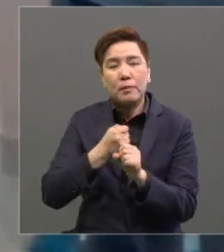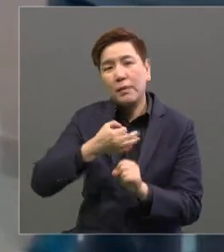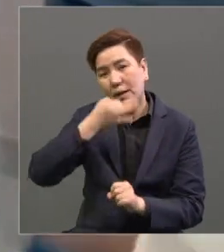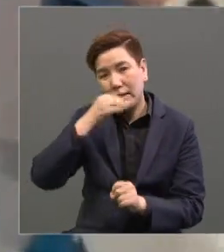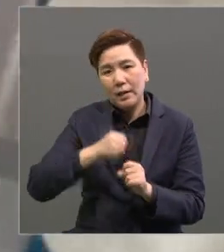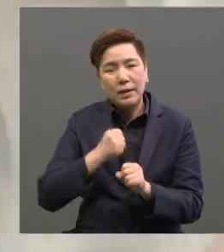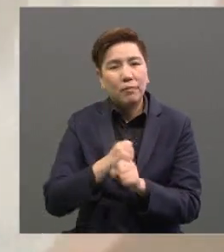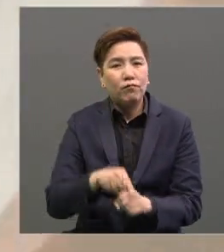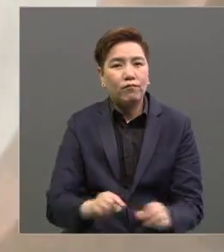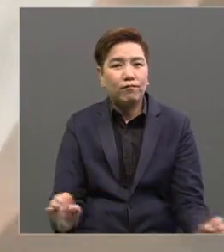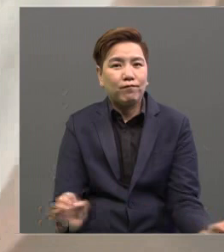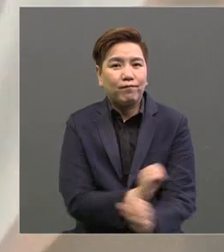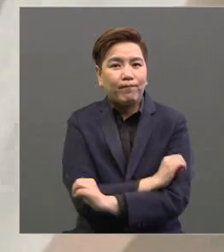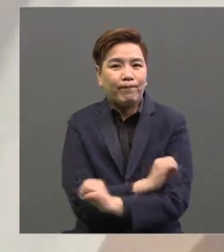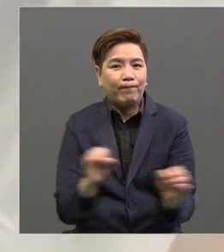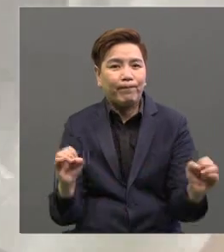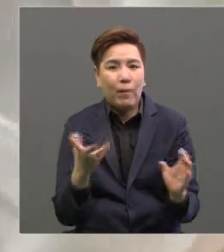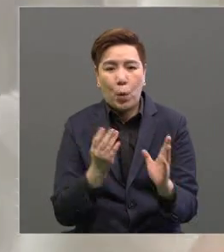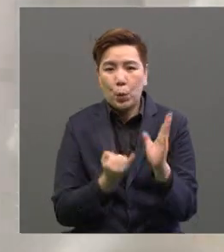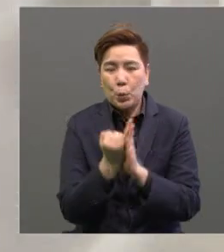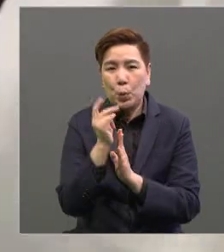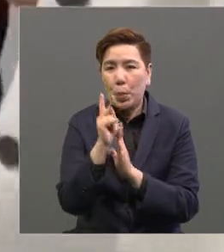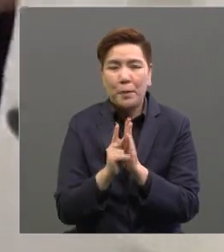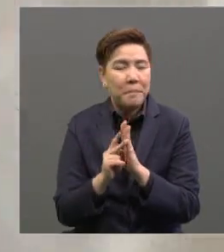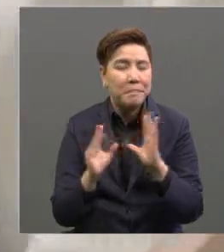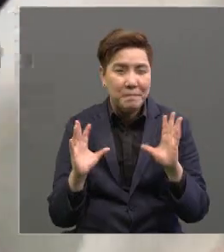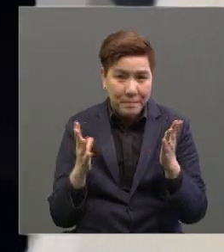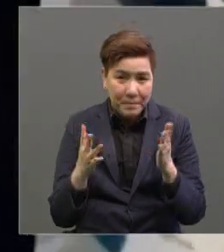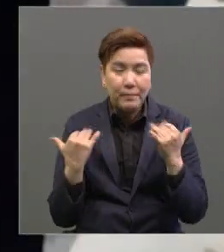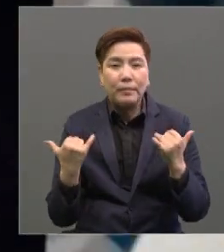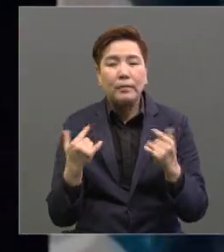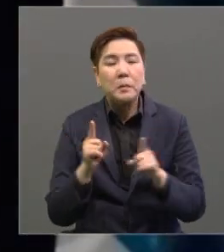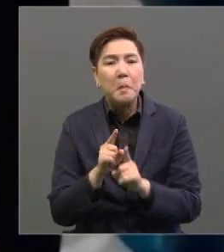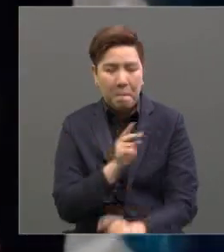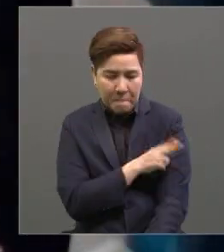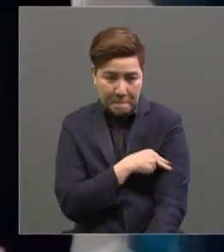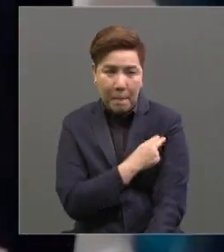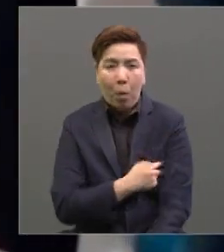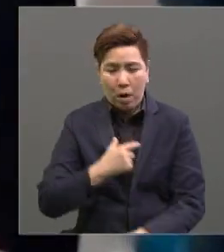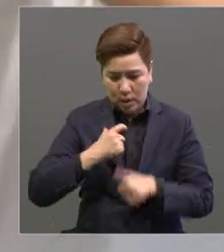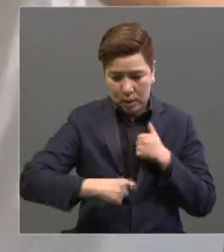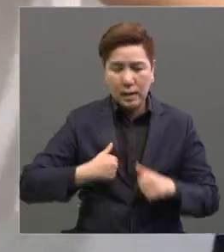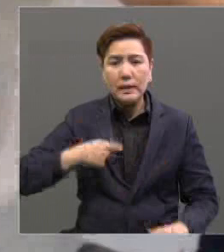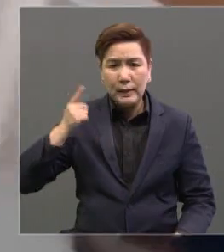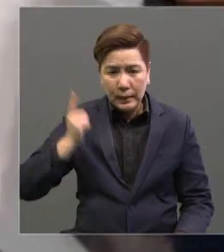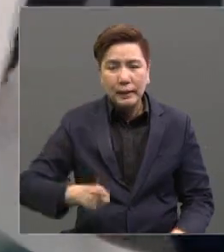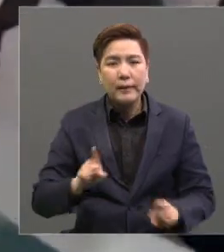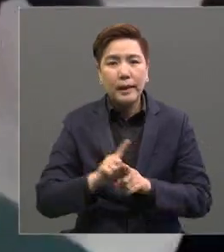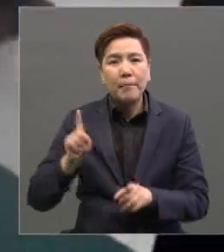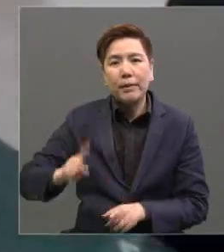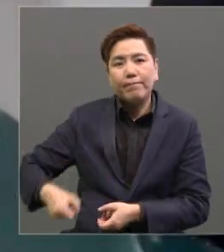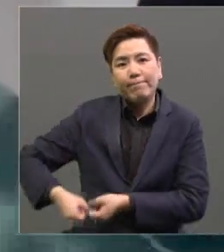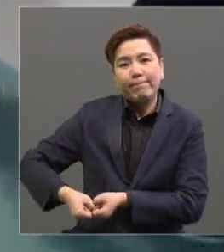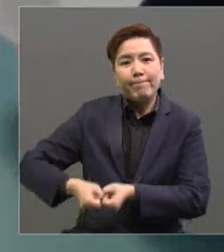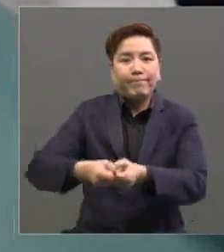กิจการสถานพยาบาลไม่ได้ดำเนินการสหารพยาบาลอย่างถูกต้องตามกฎหมายแต่อย่างใดคือเป็นหมอจริงนะแต่สภาพคือแบบเป็นหมอกระเป๋าอ่ะ